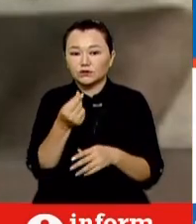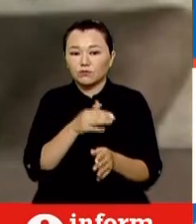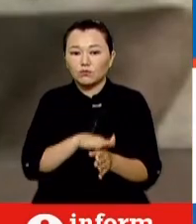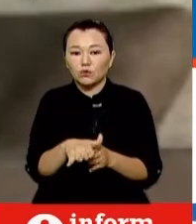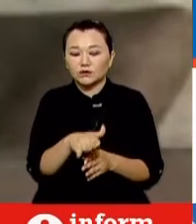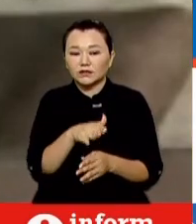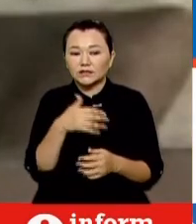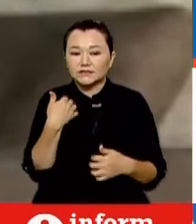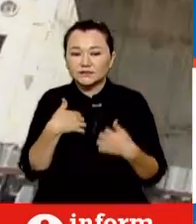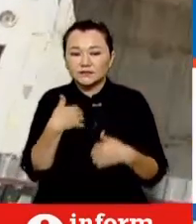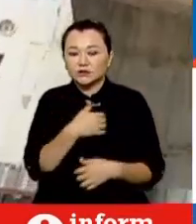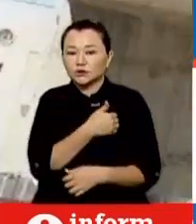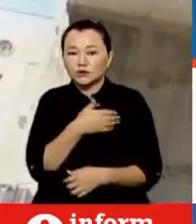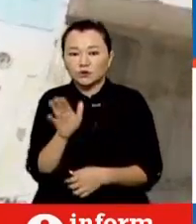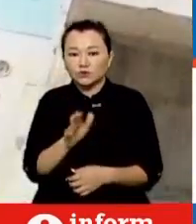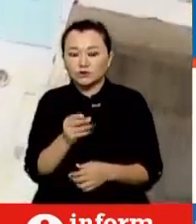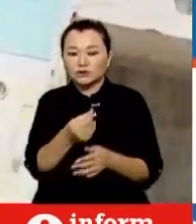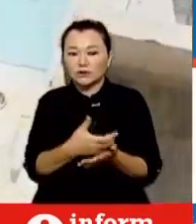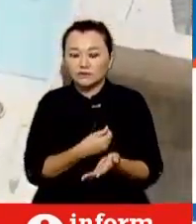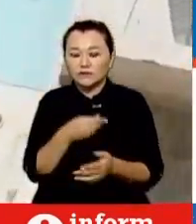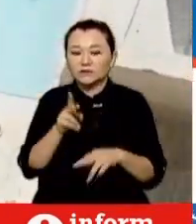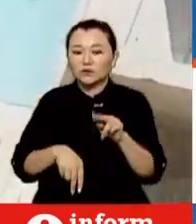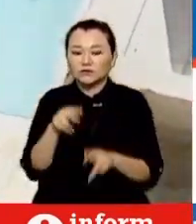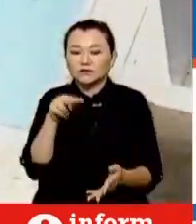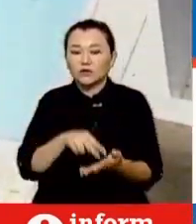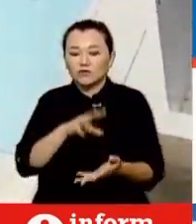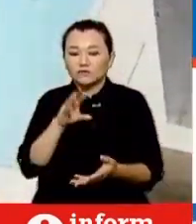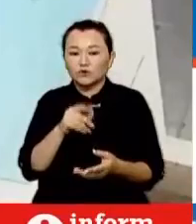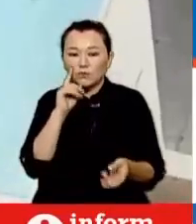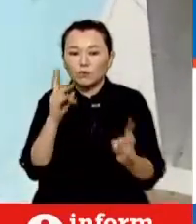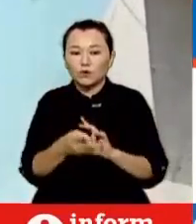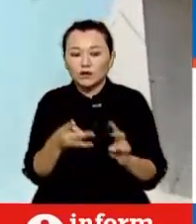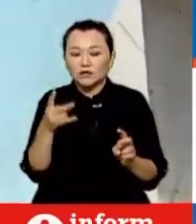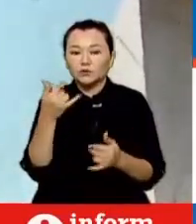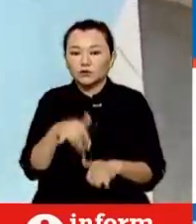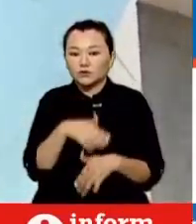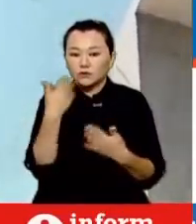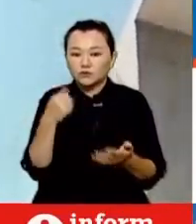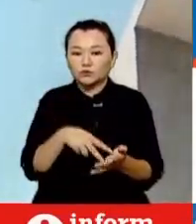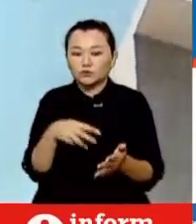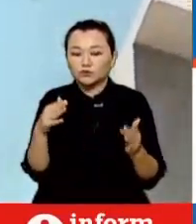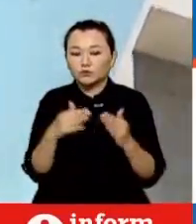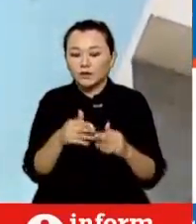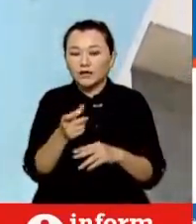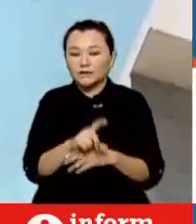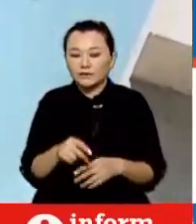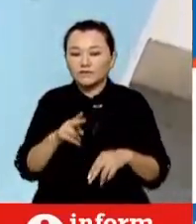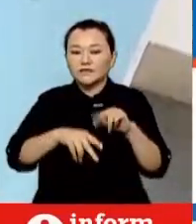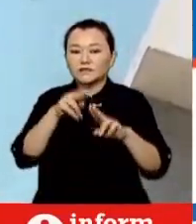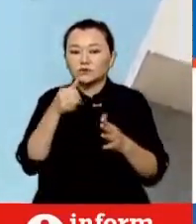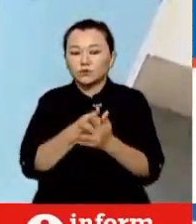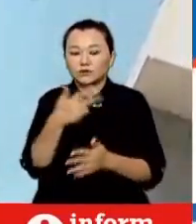Они не спешат их отдавать. Долевое строительство становится все популярнее. И неудивительно, ведь стоимость жилья на этапе возведения